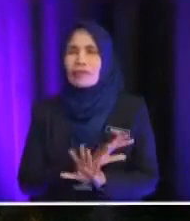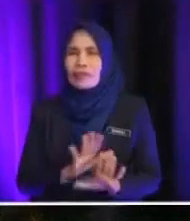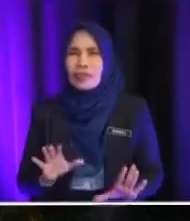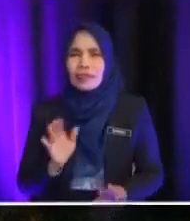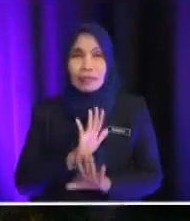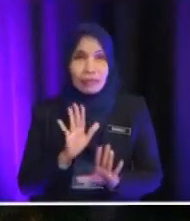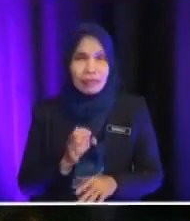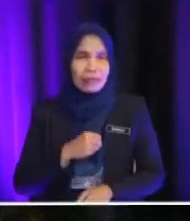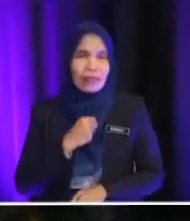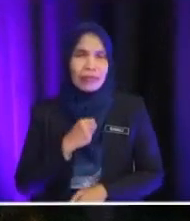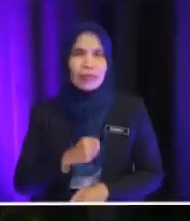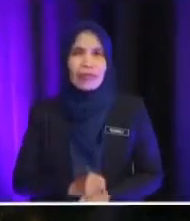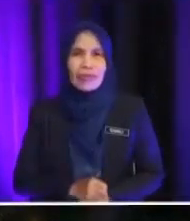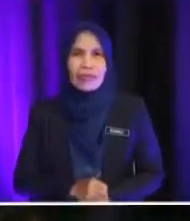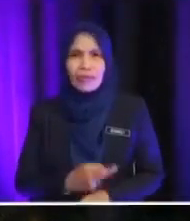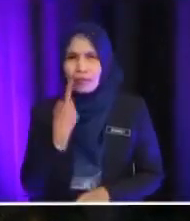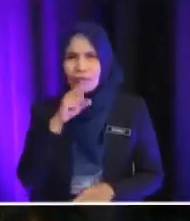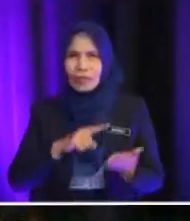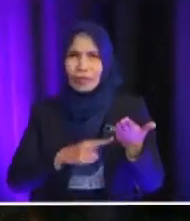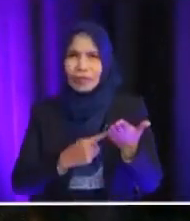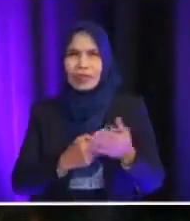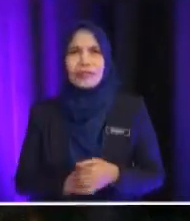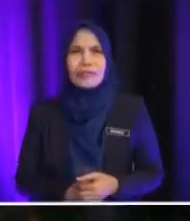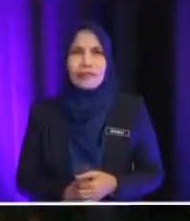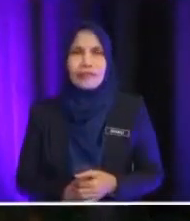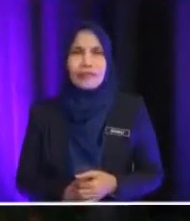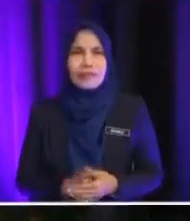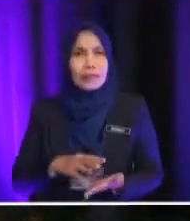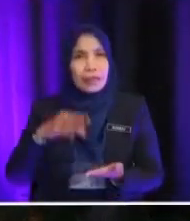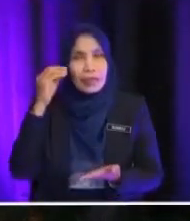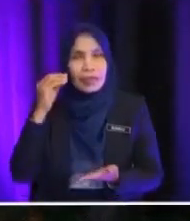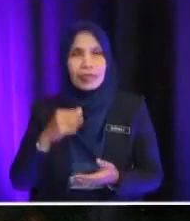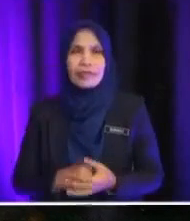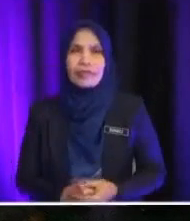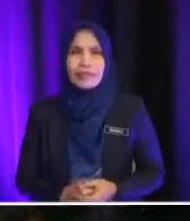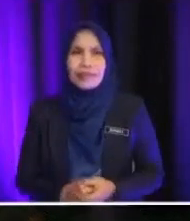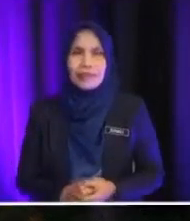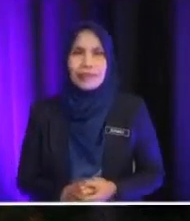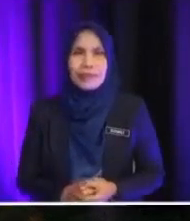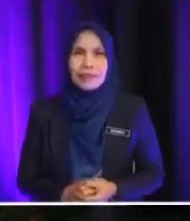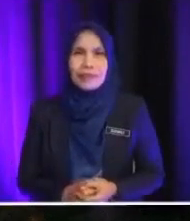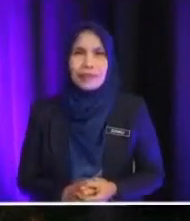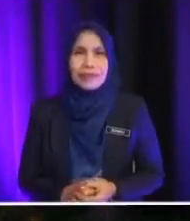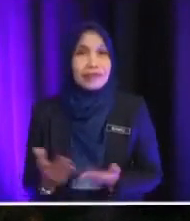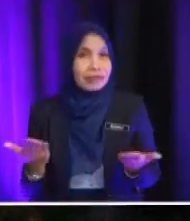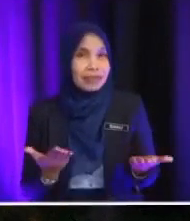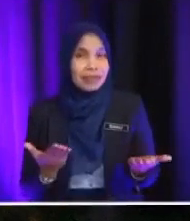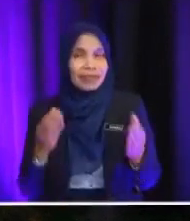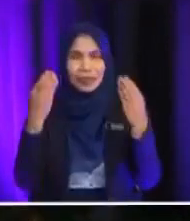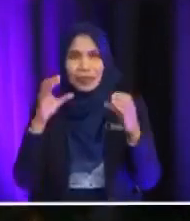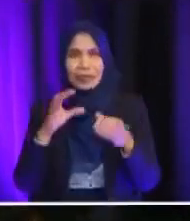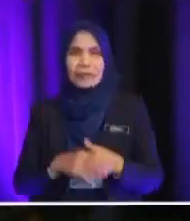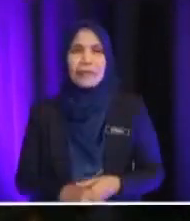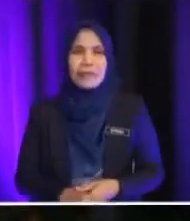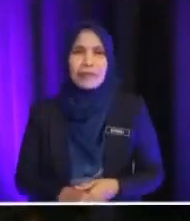ini dengan teknik memasak dan mungkin kita boleh kaitkan dengan gimmick di awal permulaan tadi, Cikgu. Silakan. Okey.